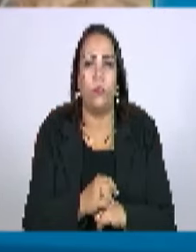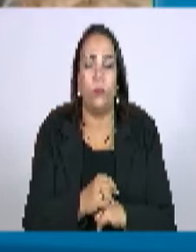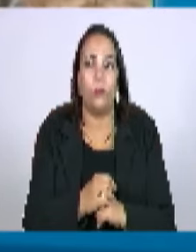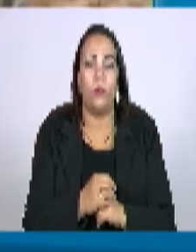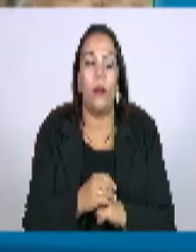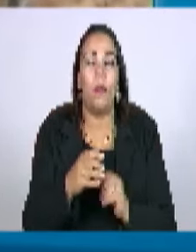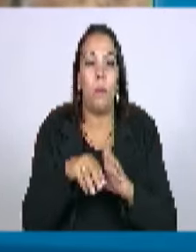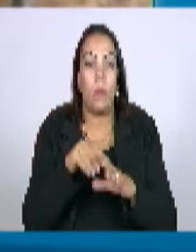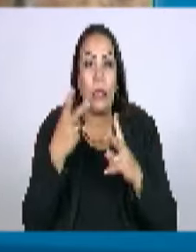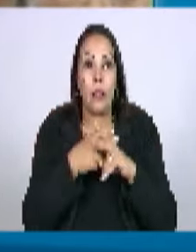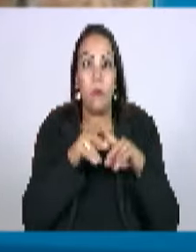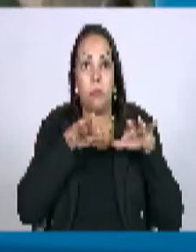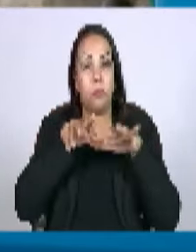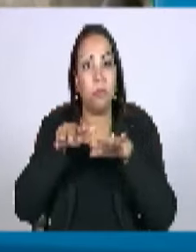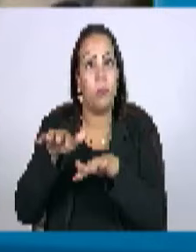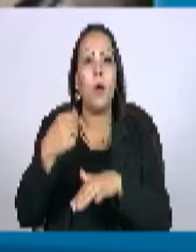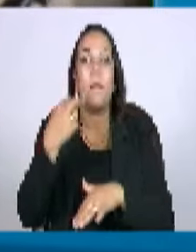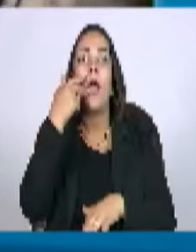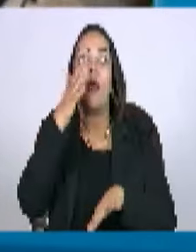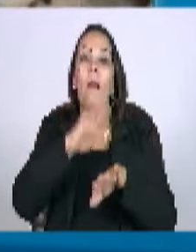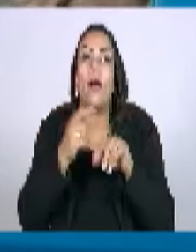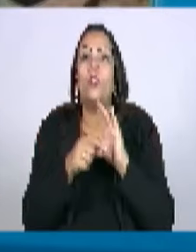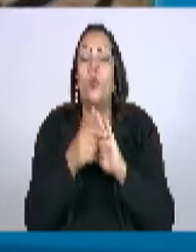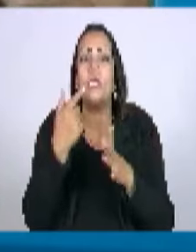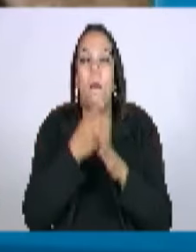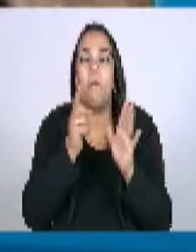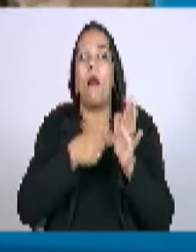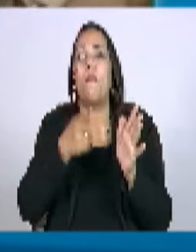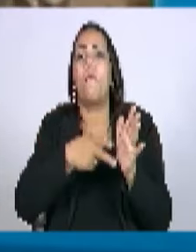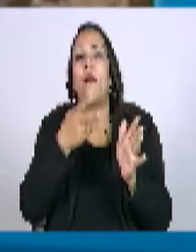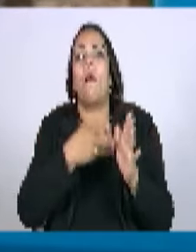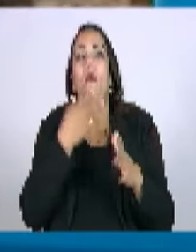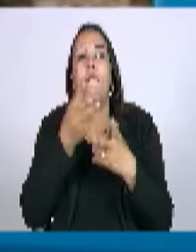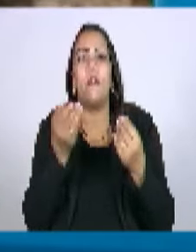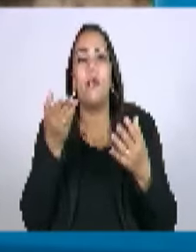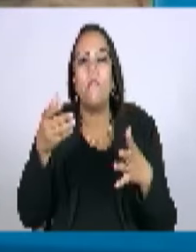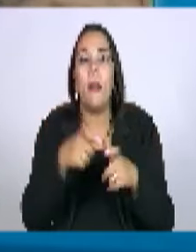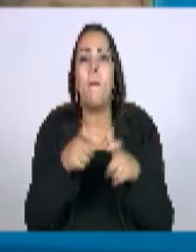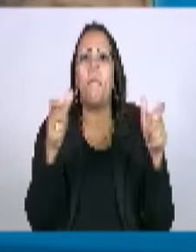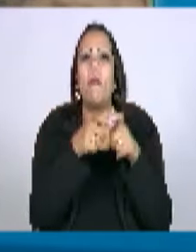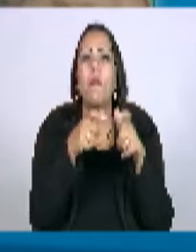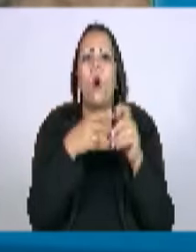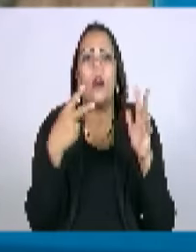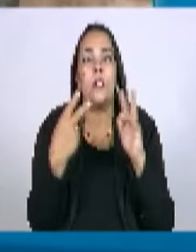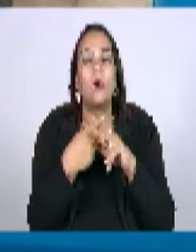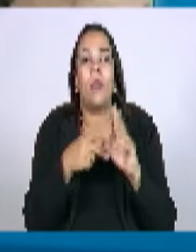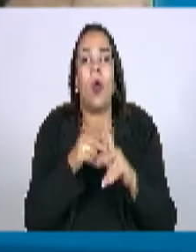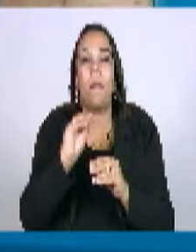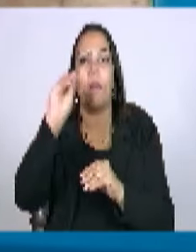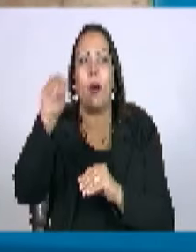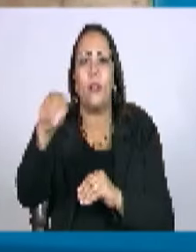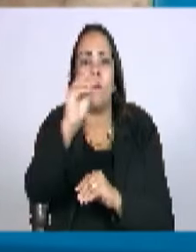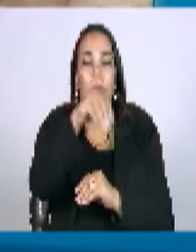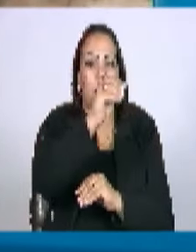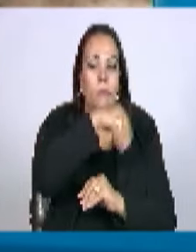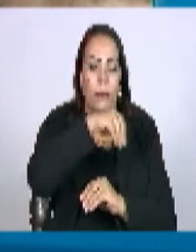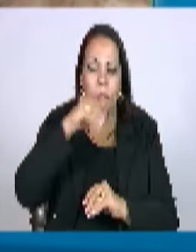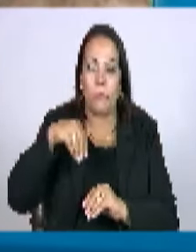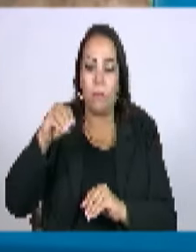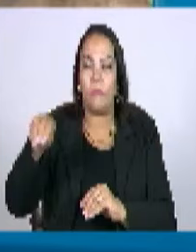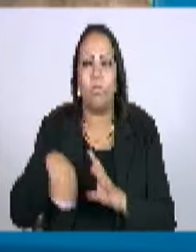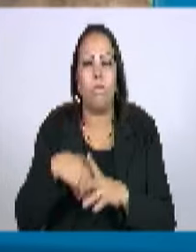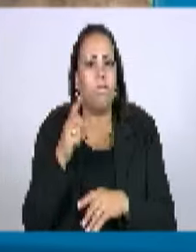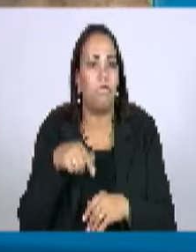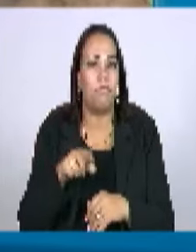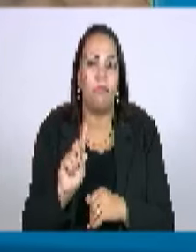شويه لان حصل عده مرات نزوح لنفس المجموعات السكانيه بيروحوا من هنا لهنا لهنا لهنا